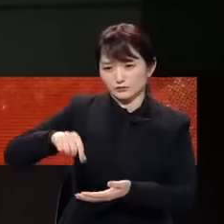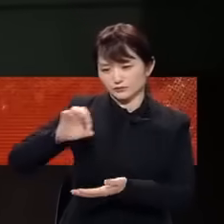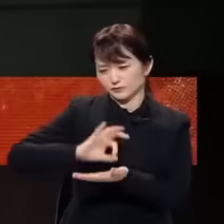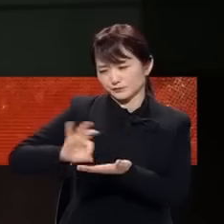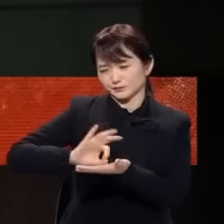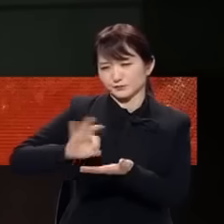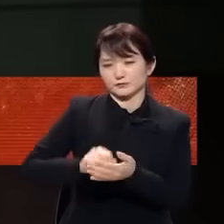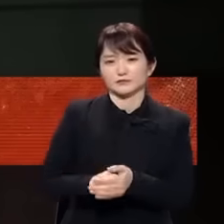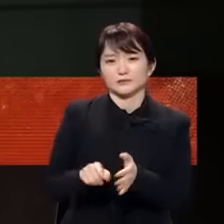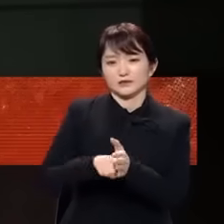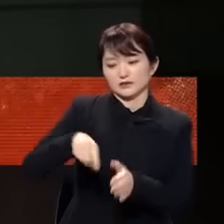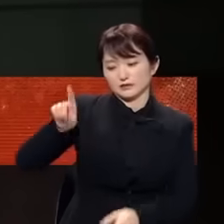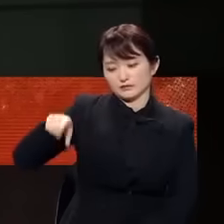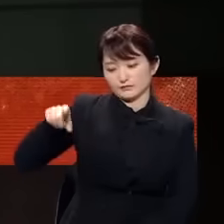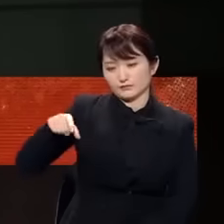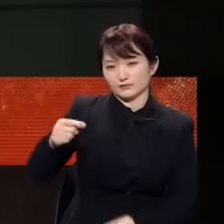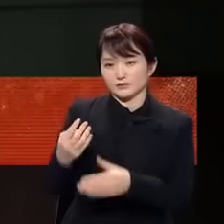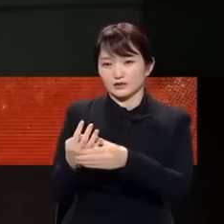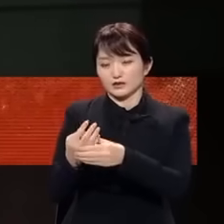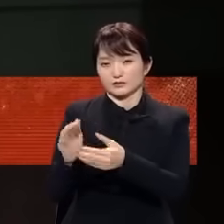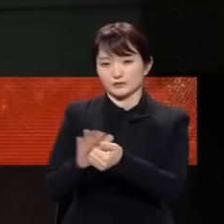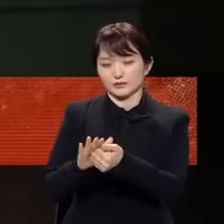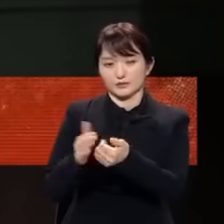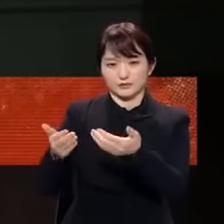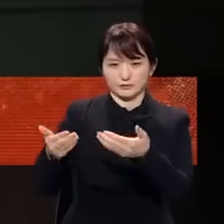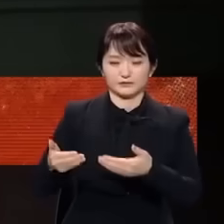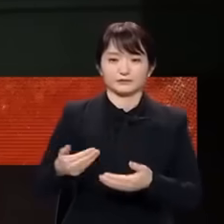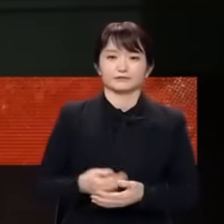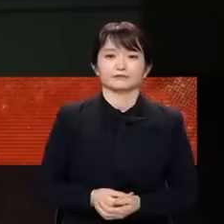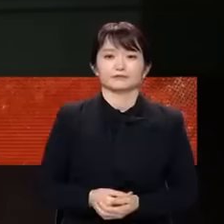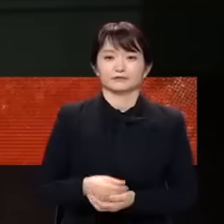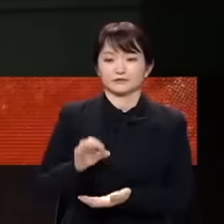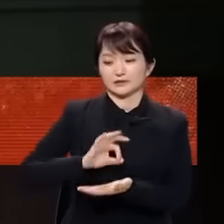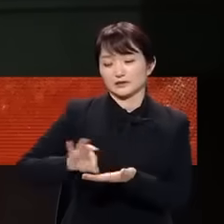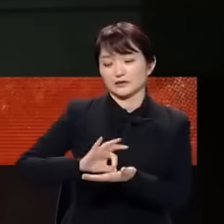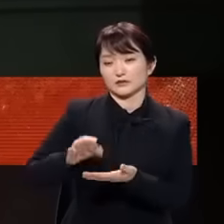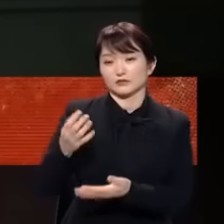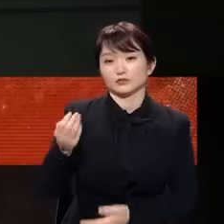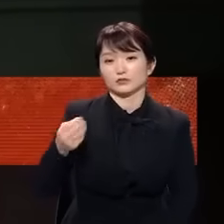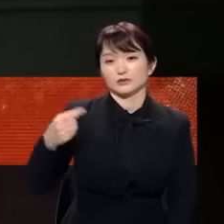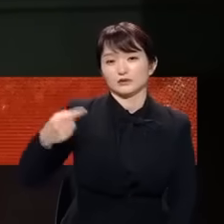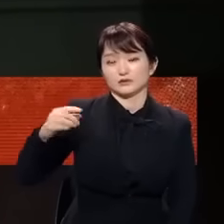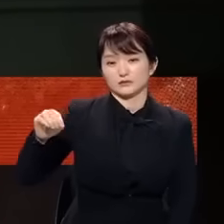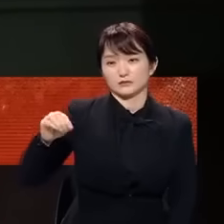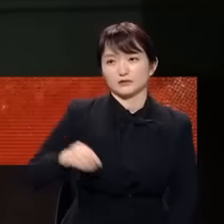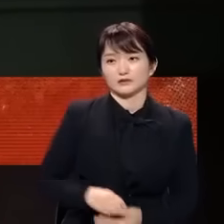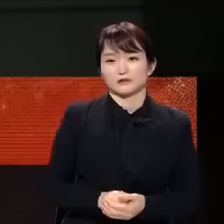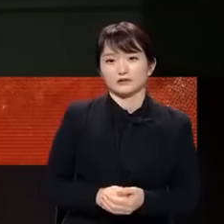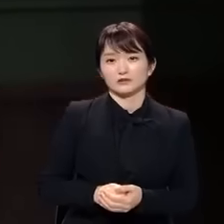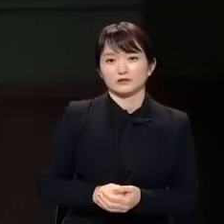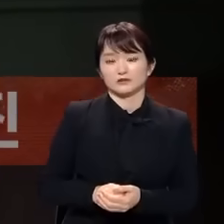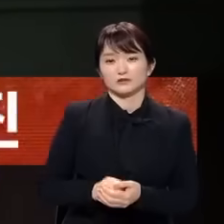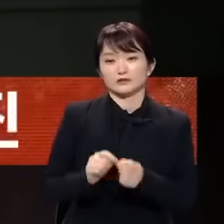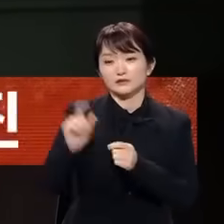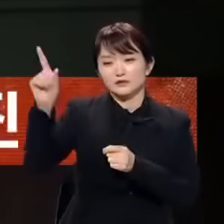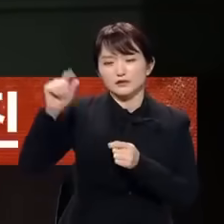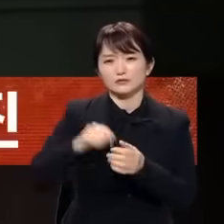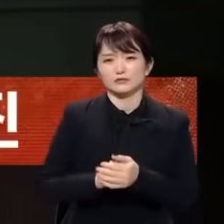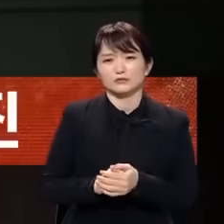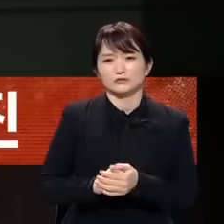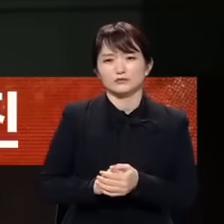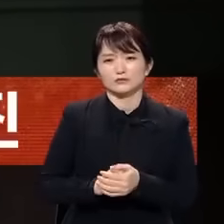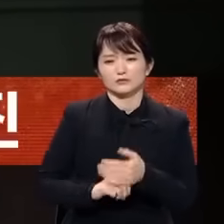신용카드도 긁었고 현금 서비스까지 받습니다 그렇게 탕진한게 1천만 원인데 그 대부분을 불법 안마시술소 그리고